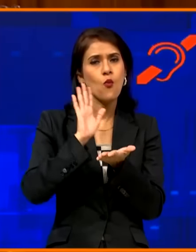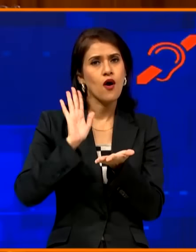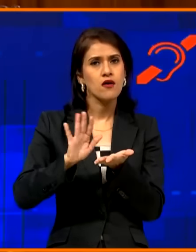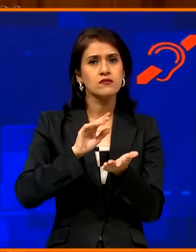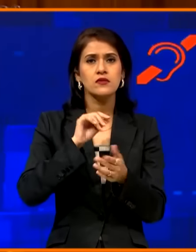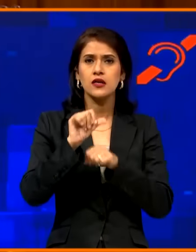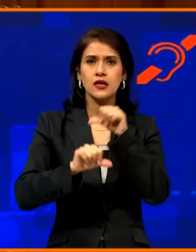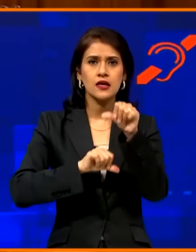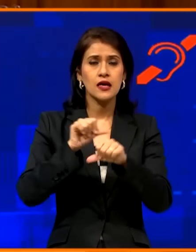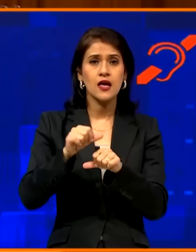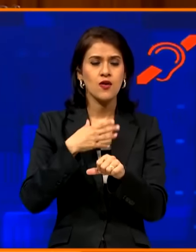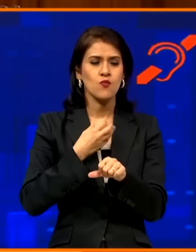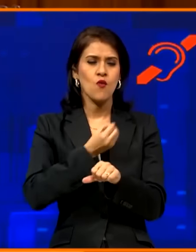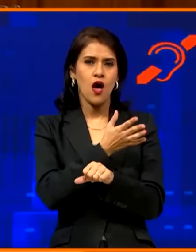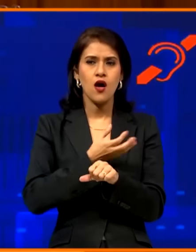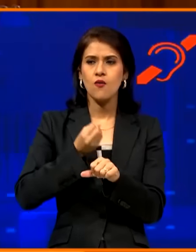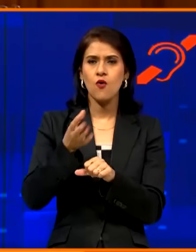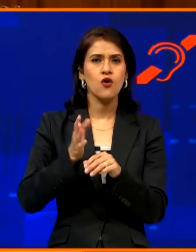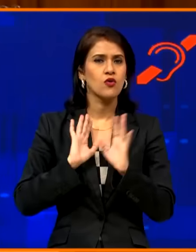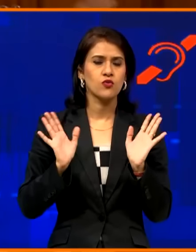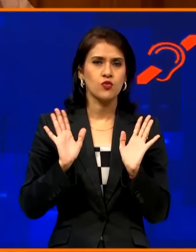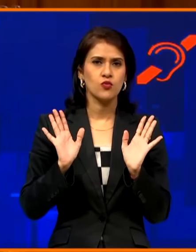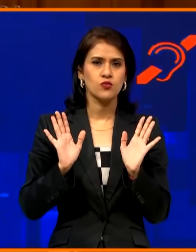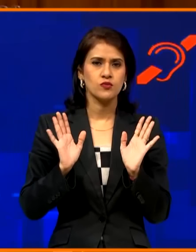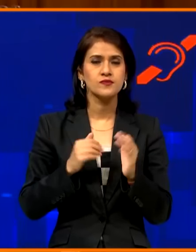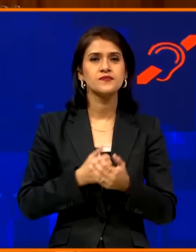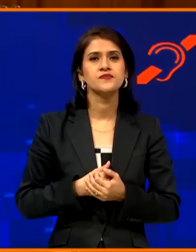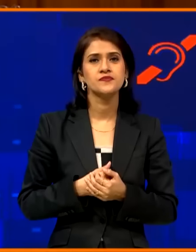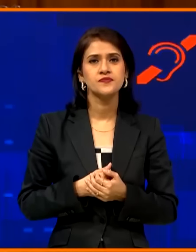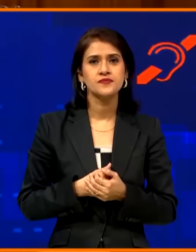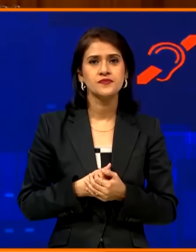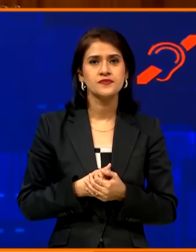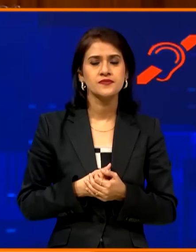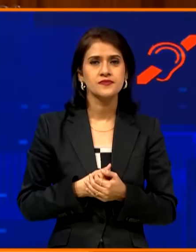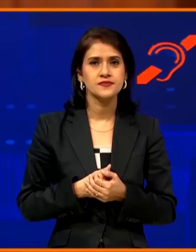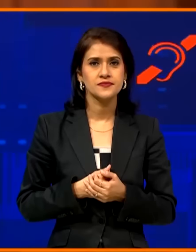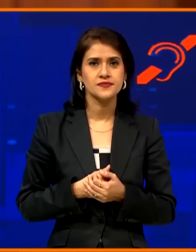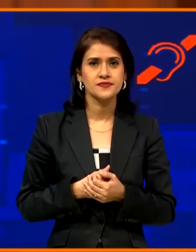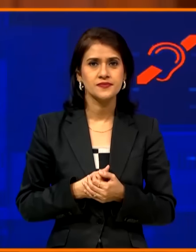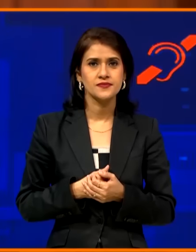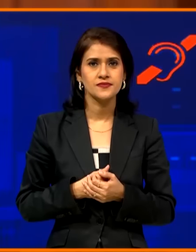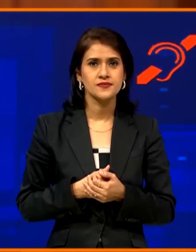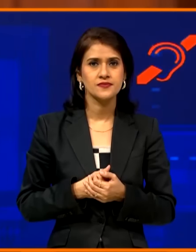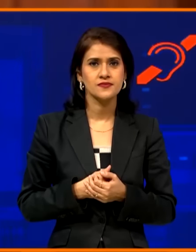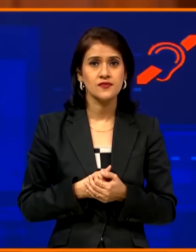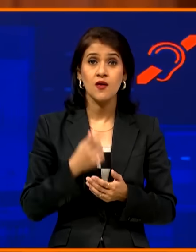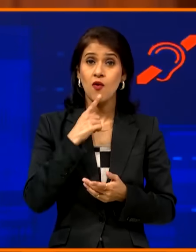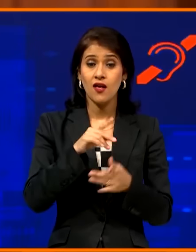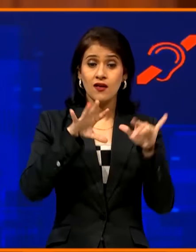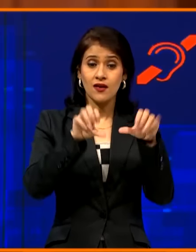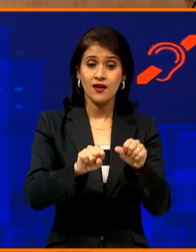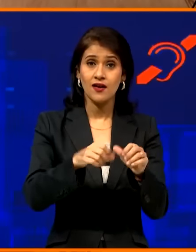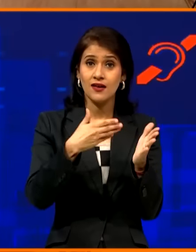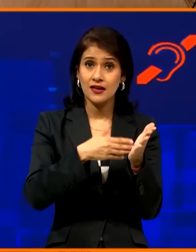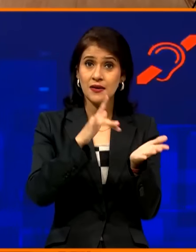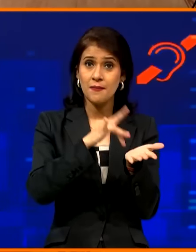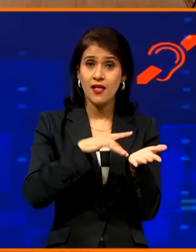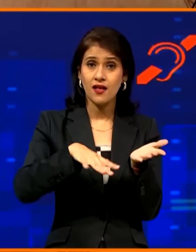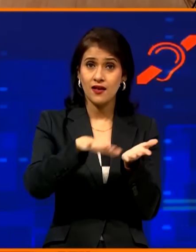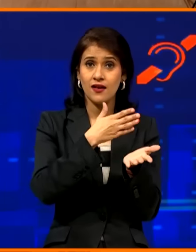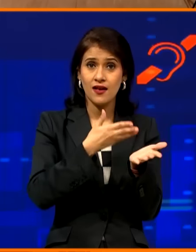चाहिए किसी की कोई रियायत नहीं होनी चाहिए अब बात आती है उसकी के तहबाजारी पर कब्जा कर लिया है अच्छा और